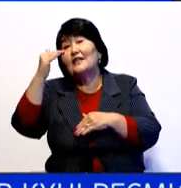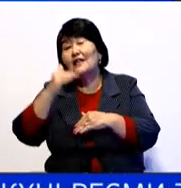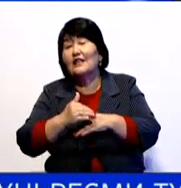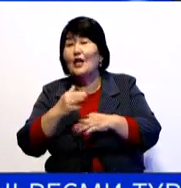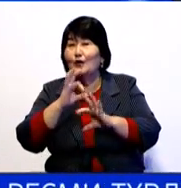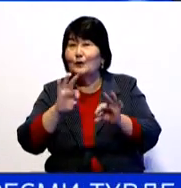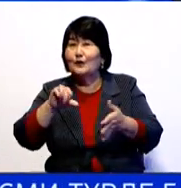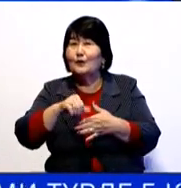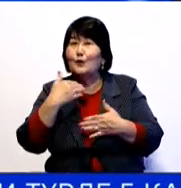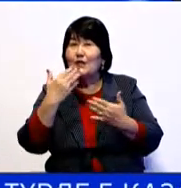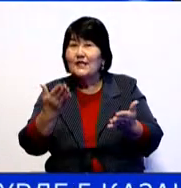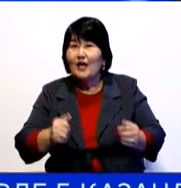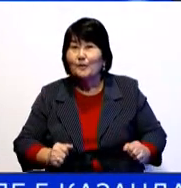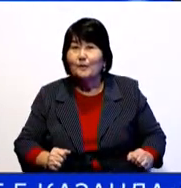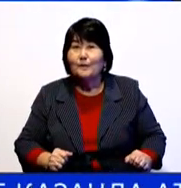тізгіні өзіңде.